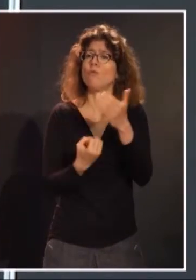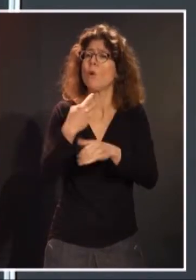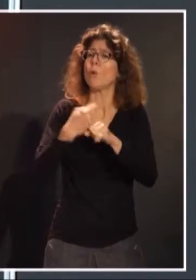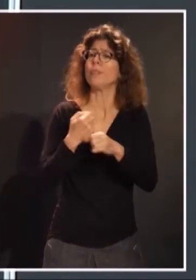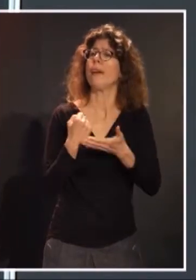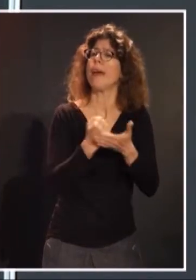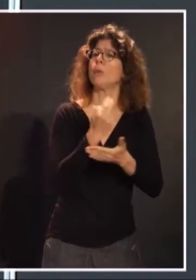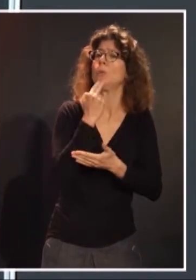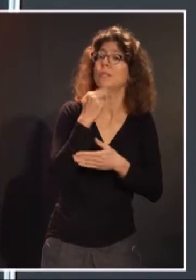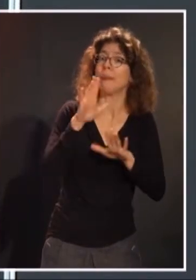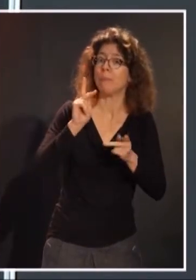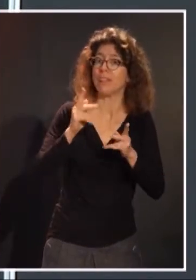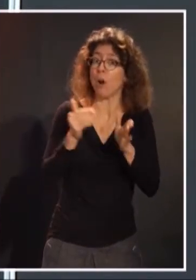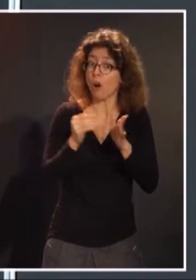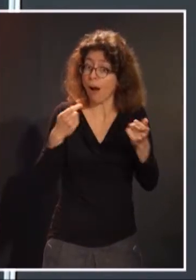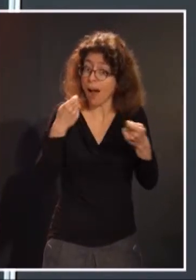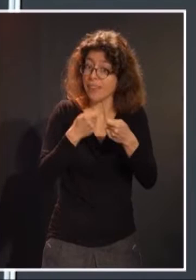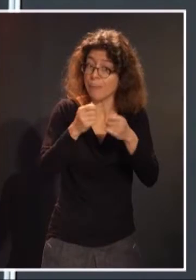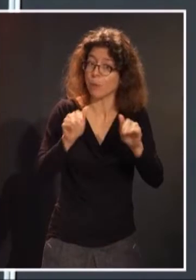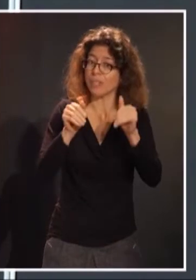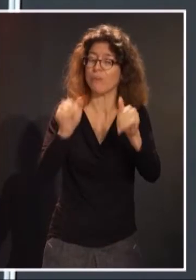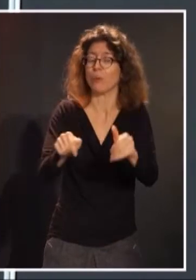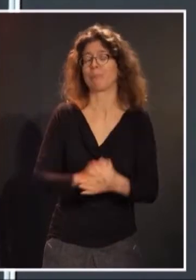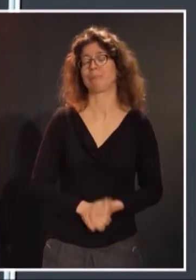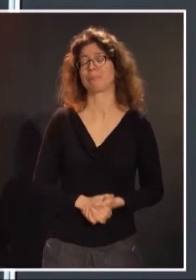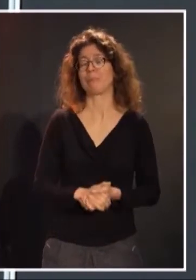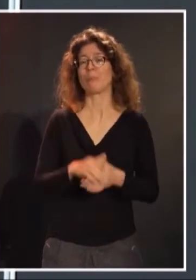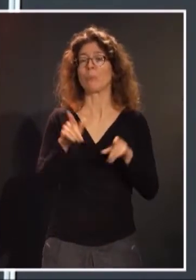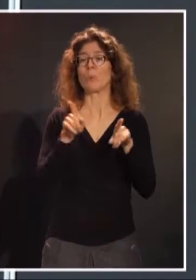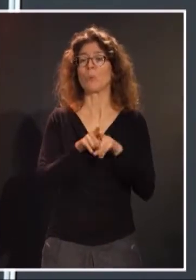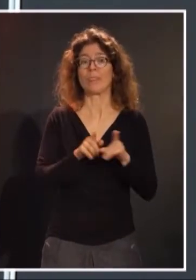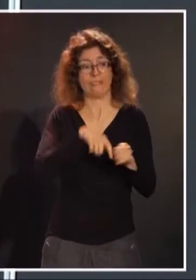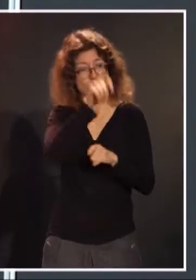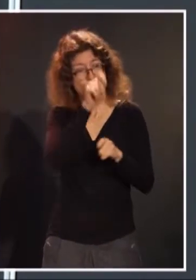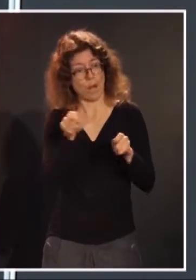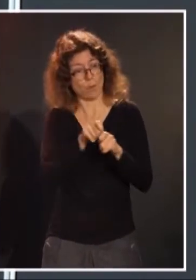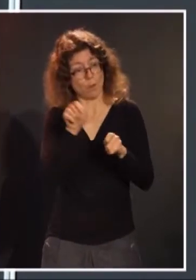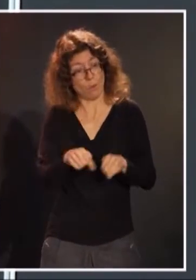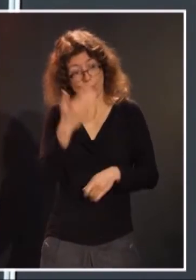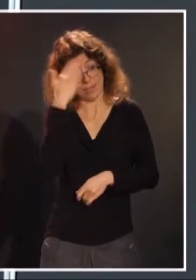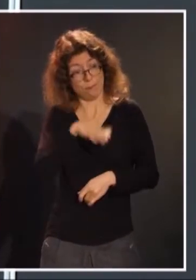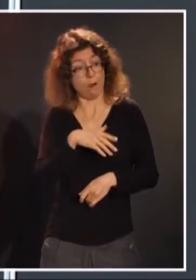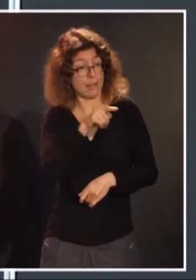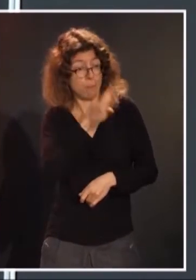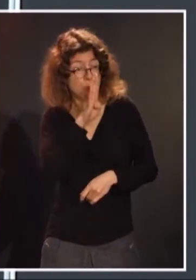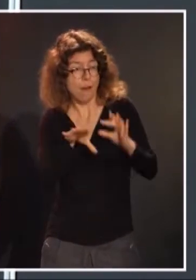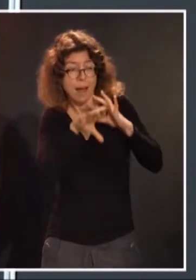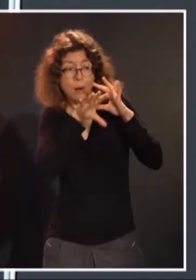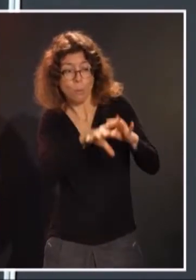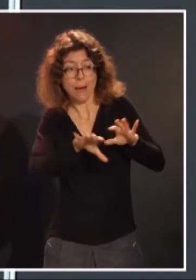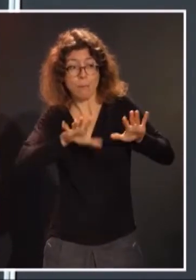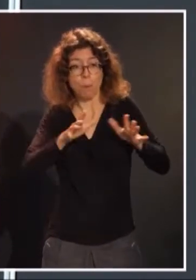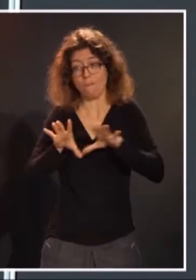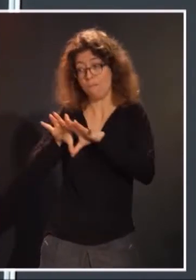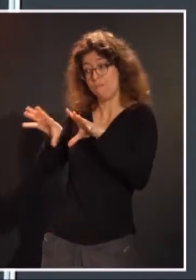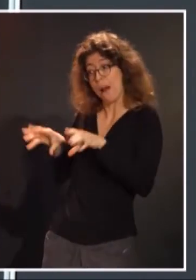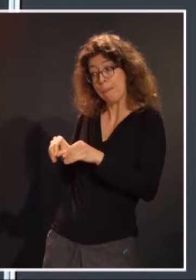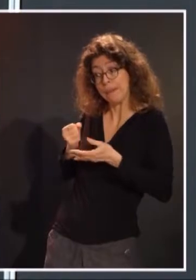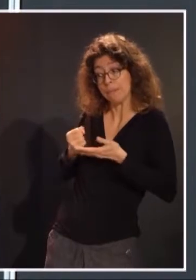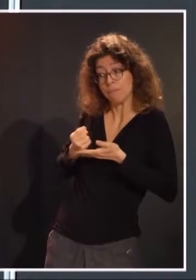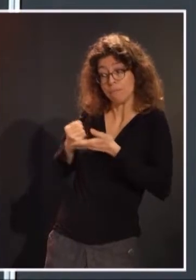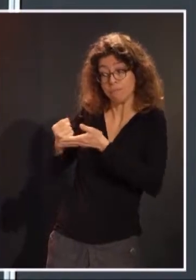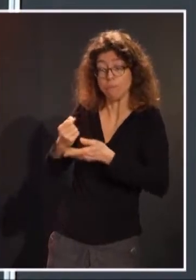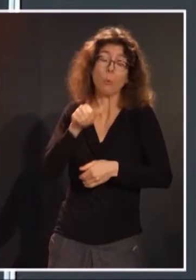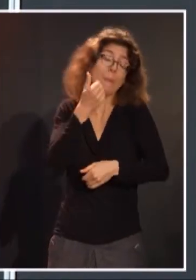d'aide. Et donc dans cette évaluation, on va aussi apprécier le niveau d'accompagnement nécessaire à mettre en place auprès de la famille, auprès de